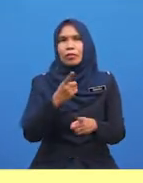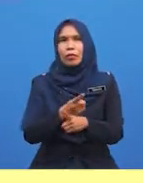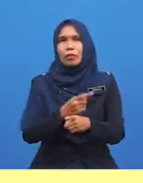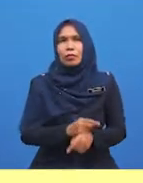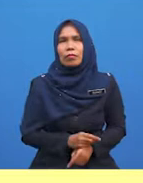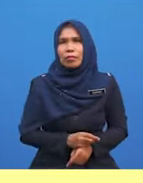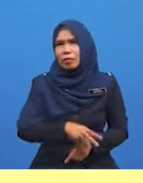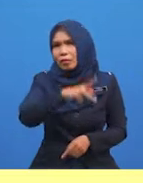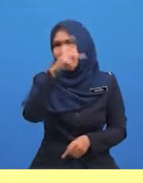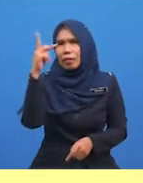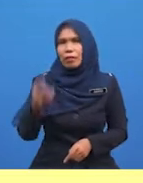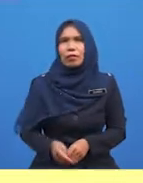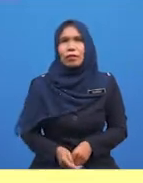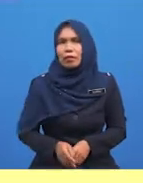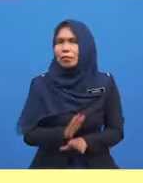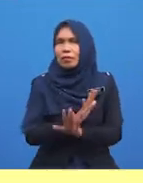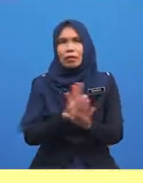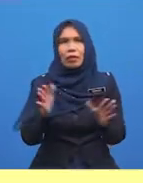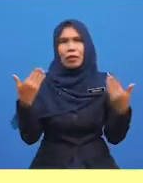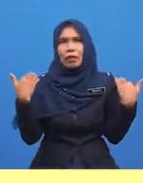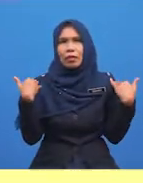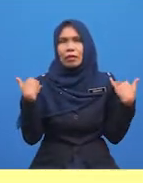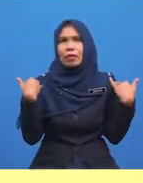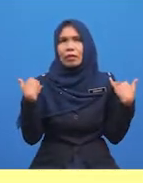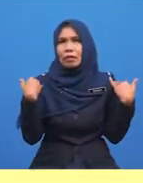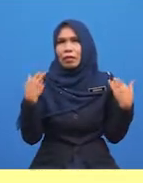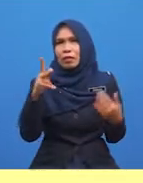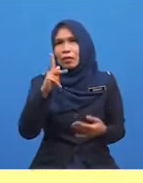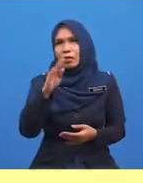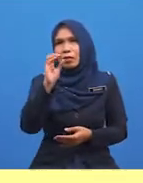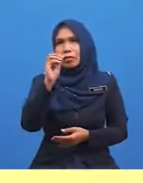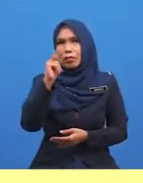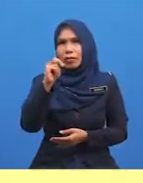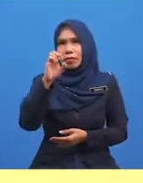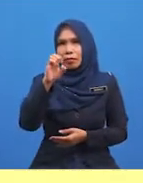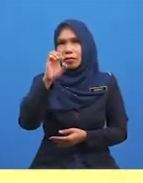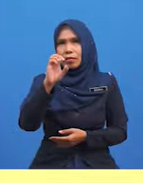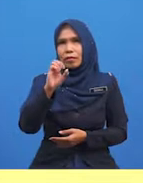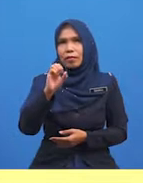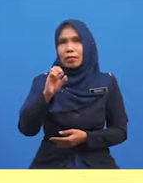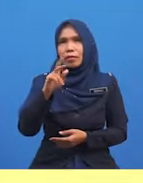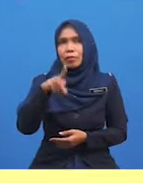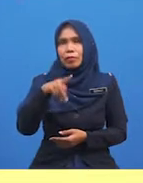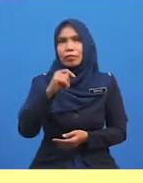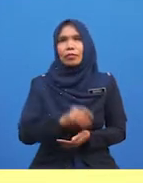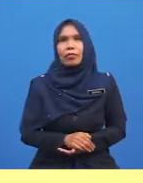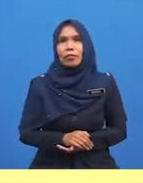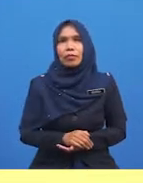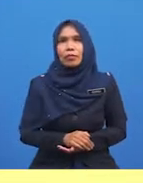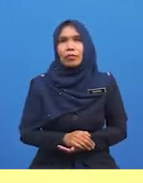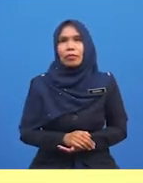tiada konsep ketinggian parlimen. Tetapi dalam sistem pemerintahan yang